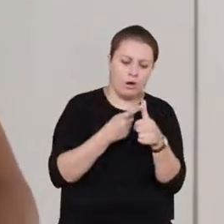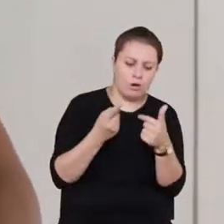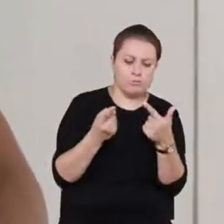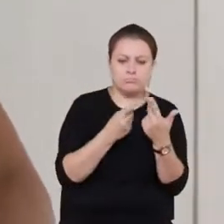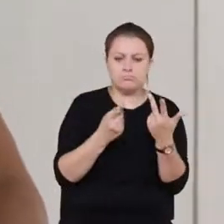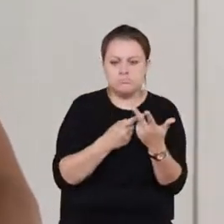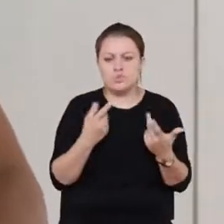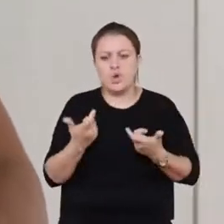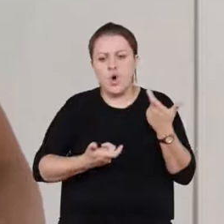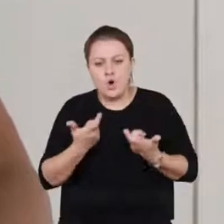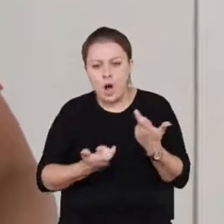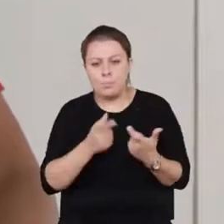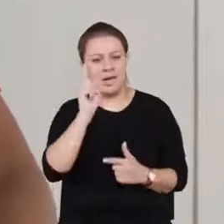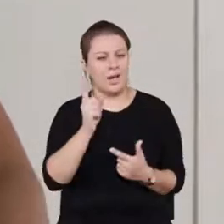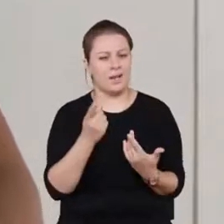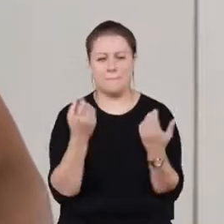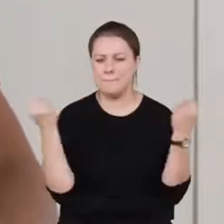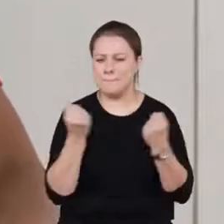zdecydowanie za mało.